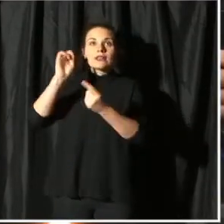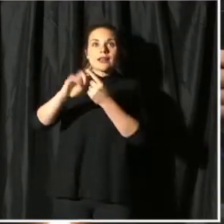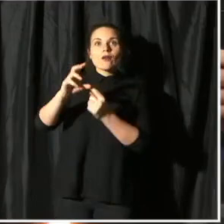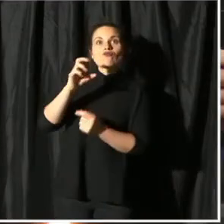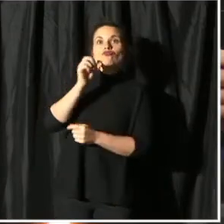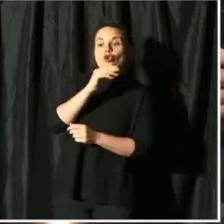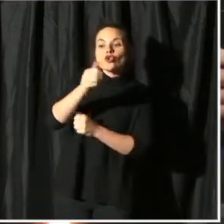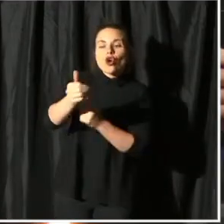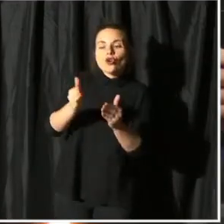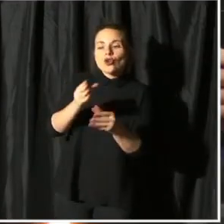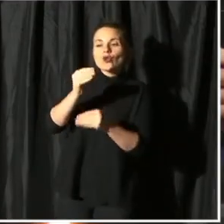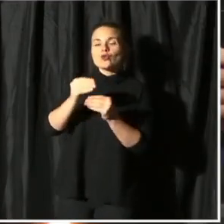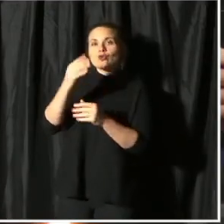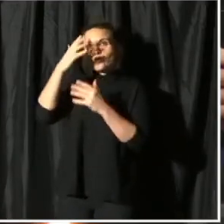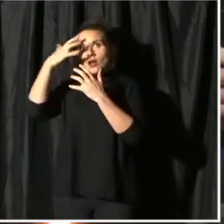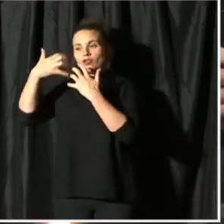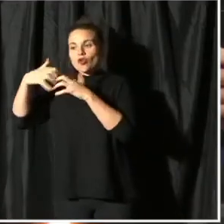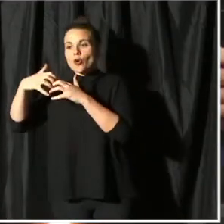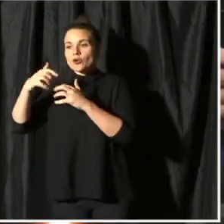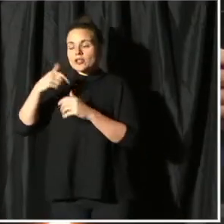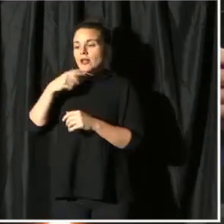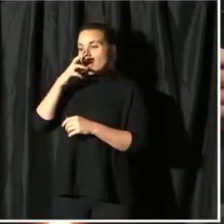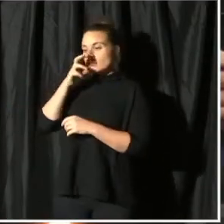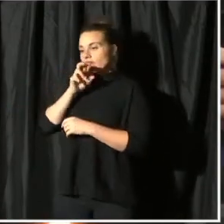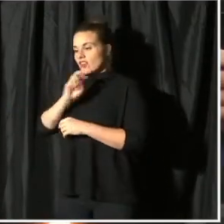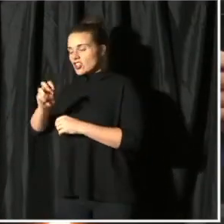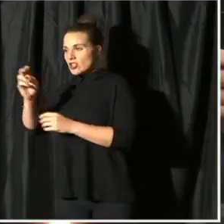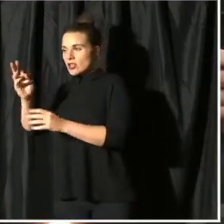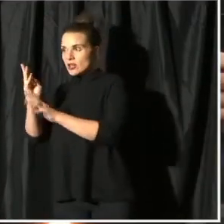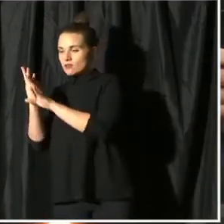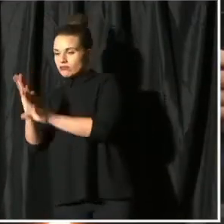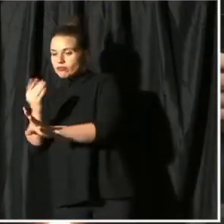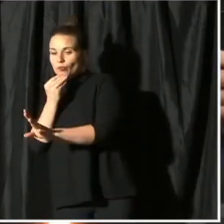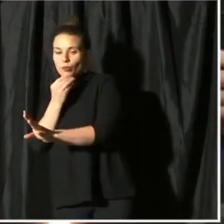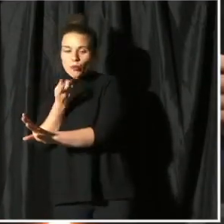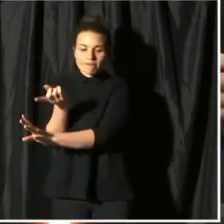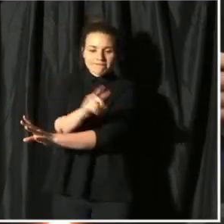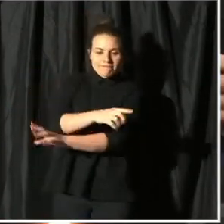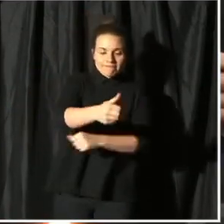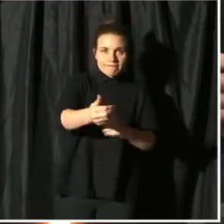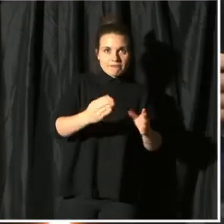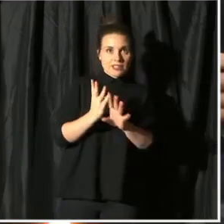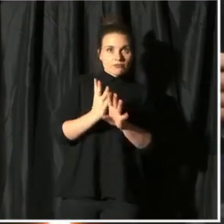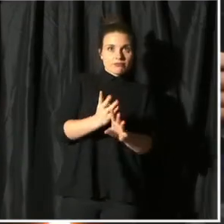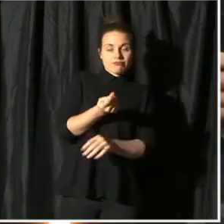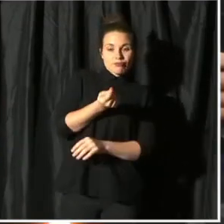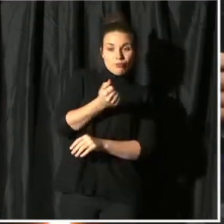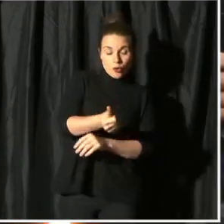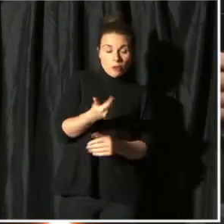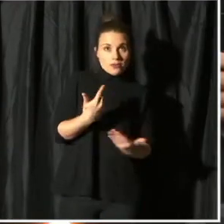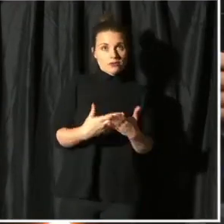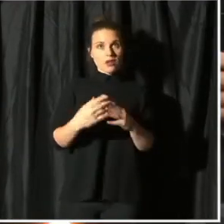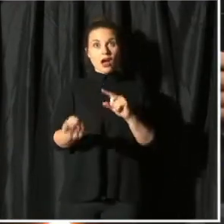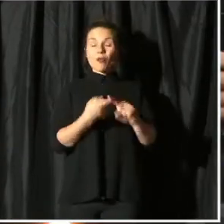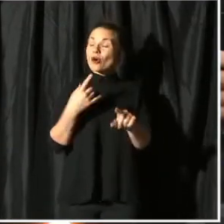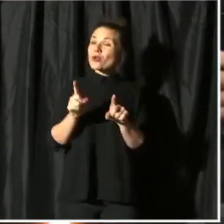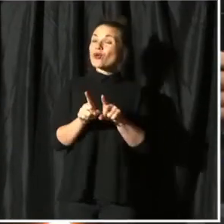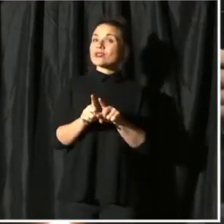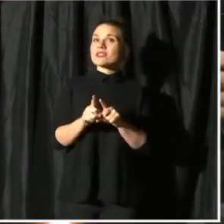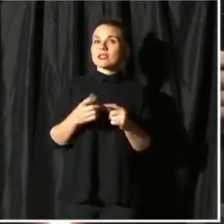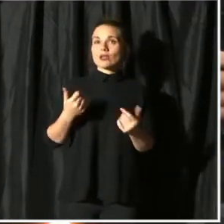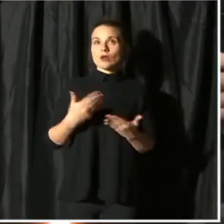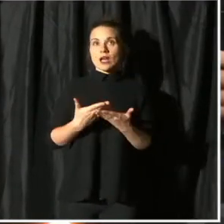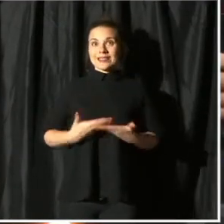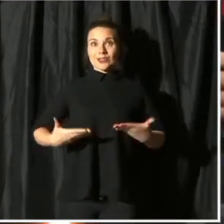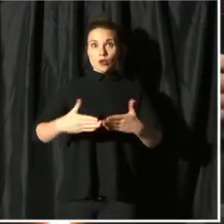on va aller chercher les soignants et ça peut être détriment de d'autres voilà d'autres soins qui sont tout aussi importants donc c'est pas une situation